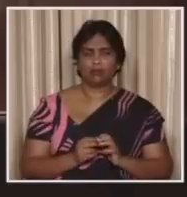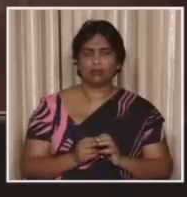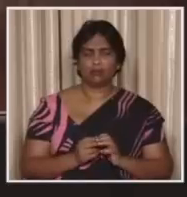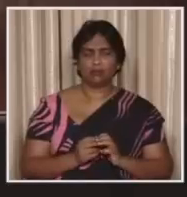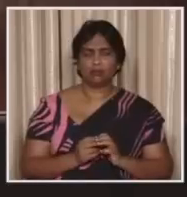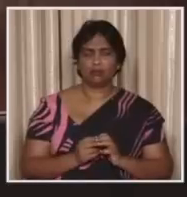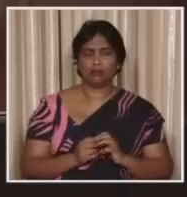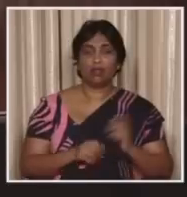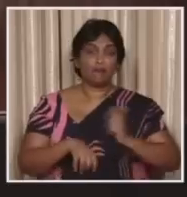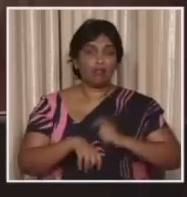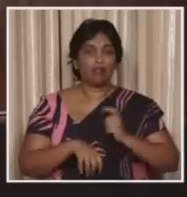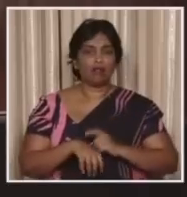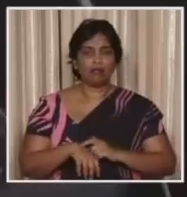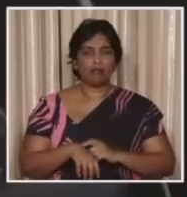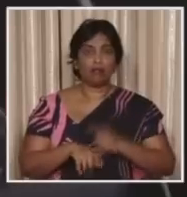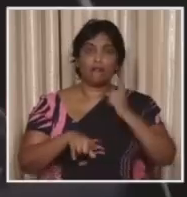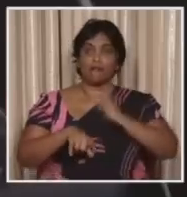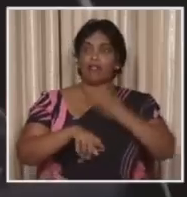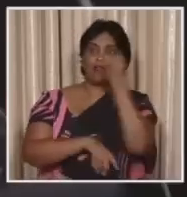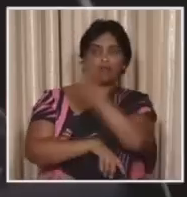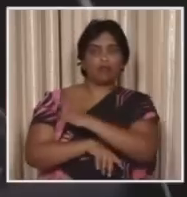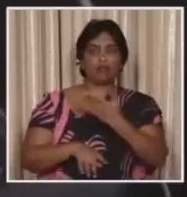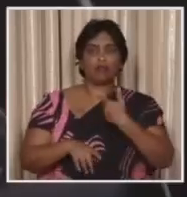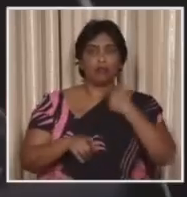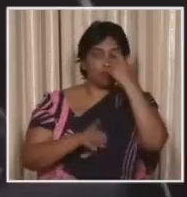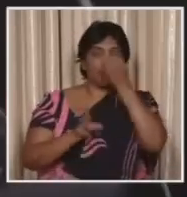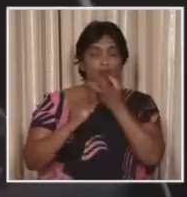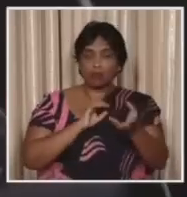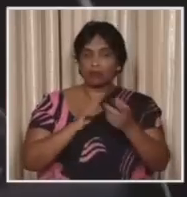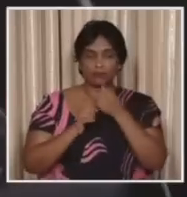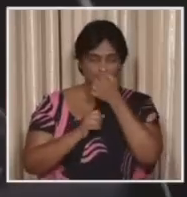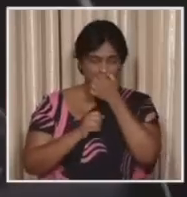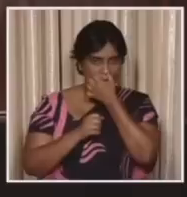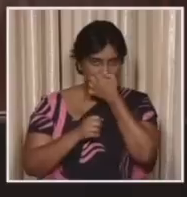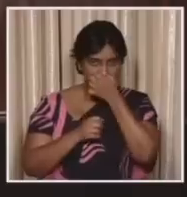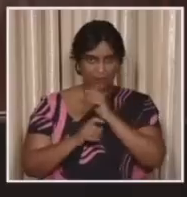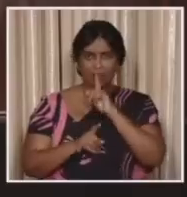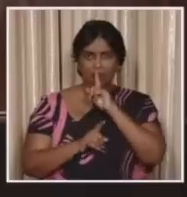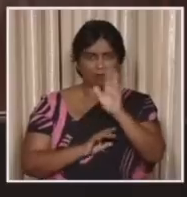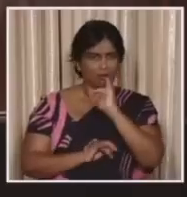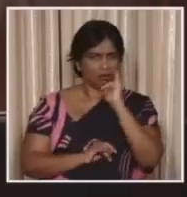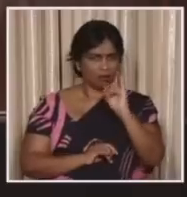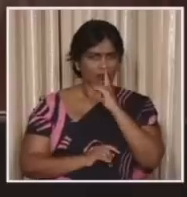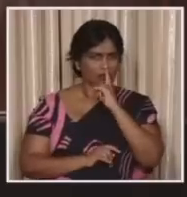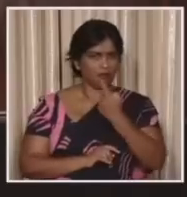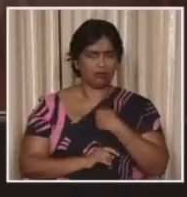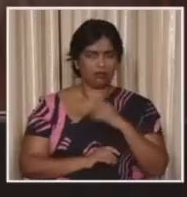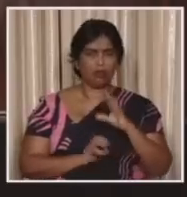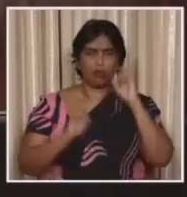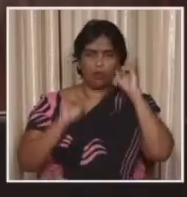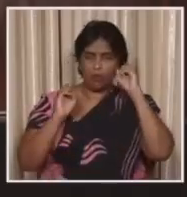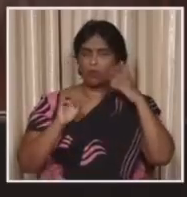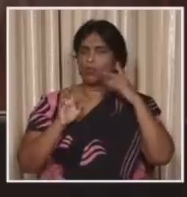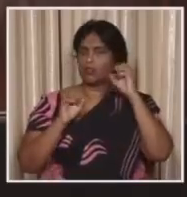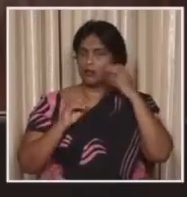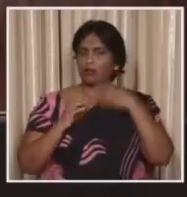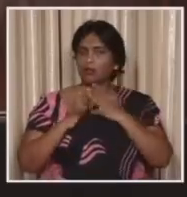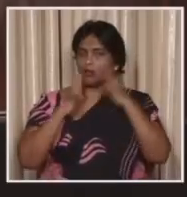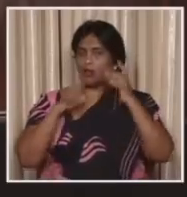ප්‍රශ්නේ වෙලාව. තමුන්නාසේ එහා පැත්තට දෙනවා මෙහා පැත්තේ පාස්කු වෙනවා. එහෙම දීලා නෑ ගරුමන්තුමා. එහෙම චෝදනා කරන්න එපා. දැන් උදේ ඉඳලා ගණන් හදුවොත්